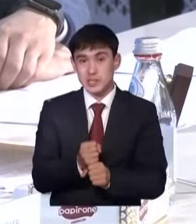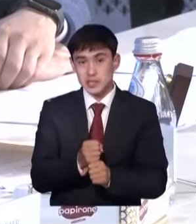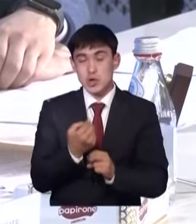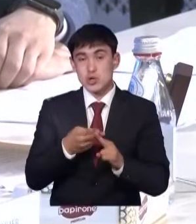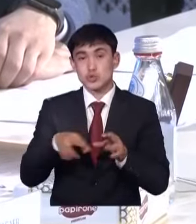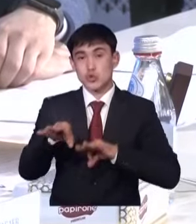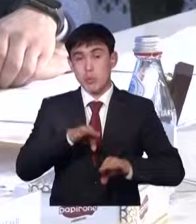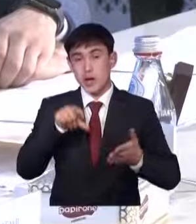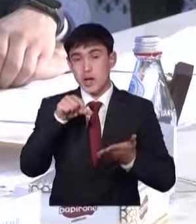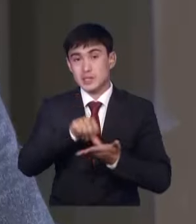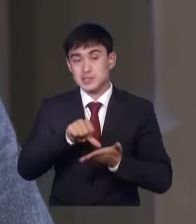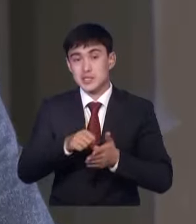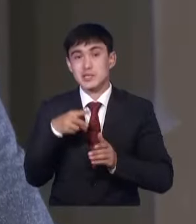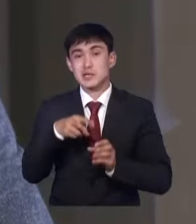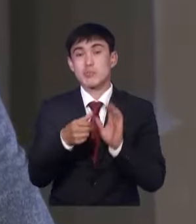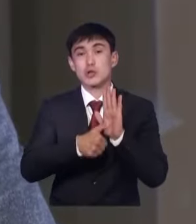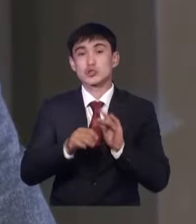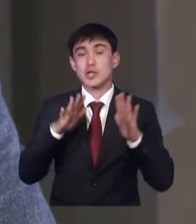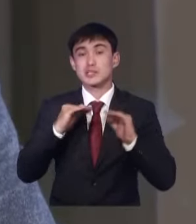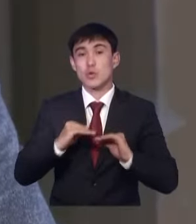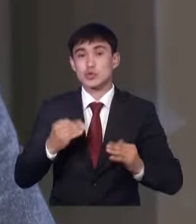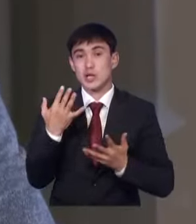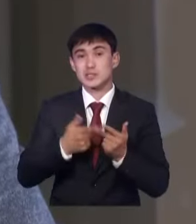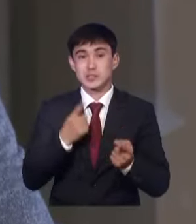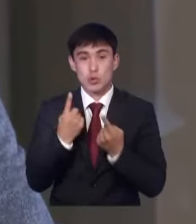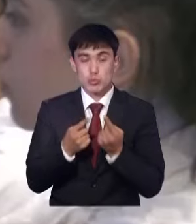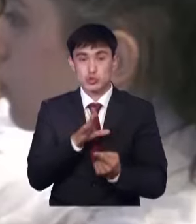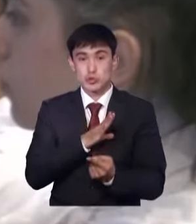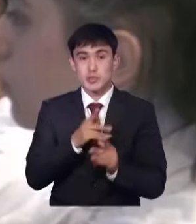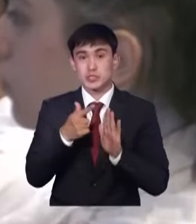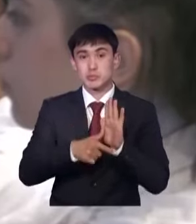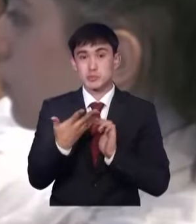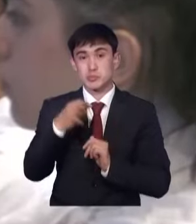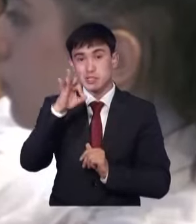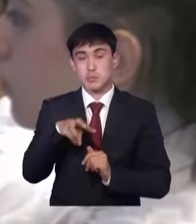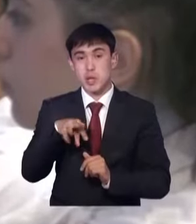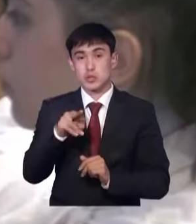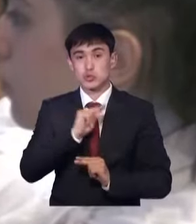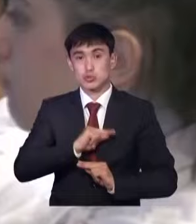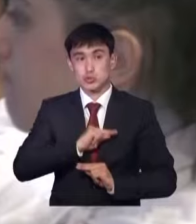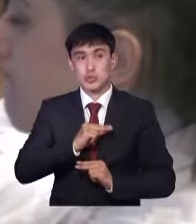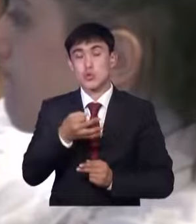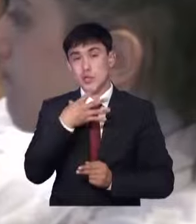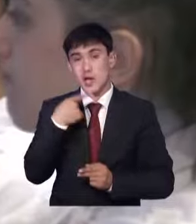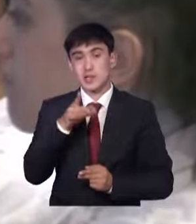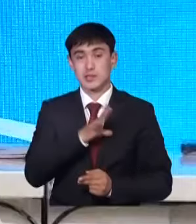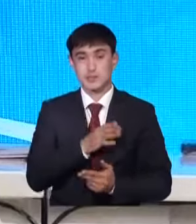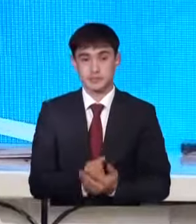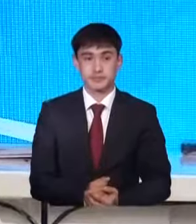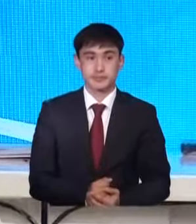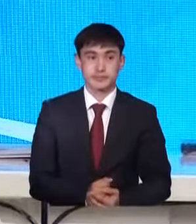қатар жобаға қатысты 2600-ден аса оқушы арасында сауалнама жүріп, 75%-на менторлардың жұмысы ұнағаны анықталды.